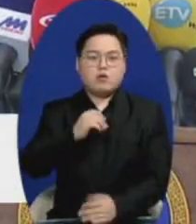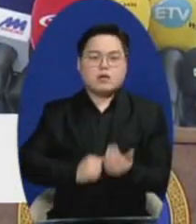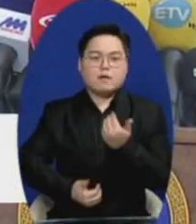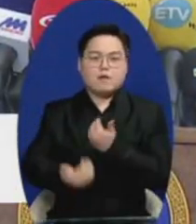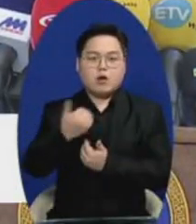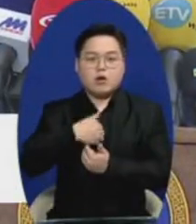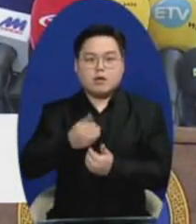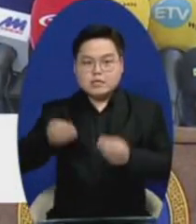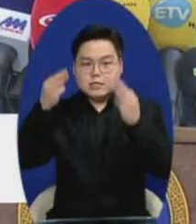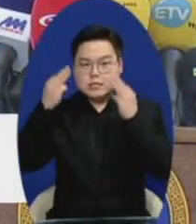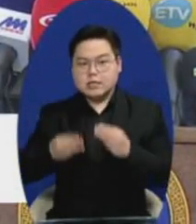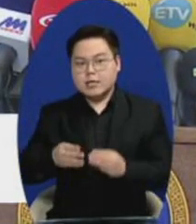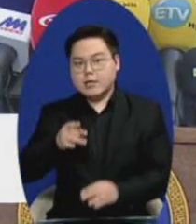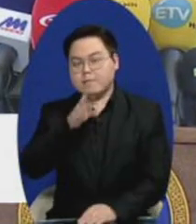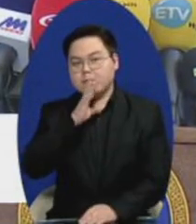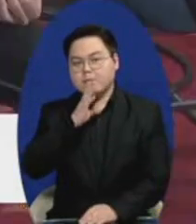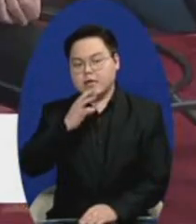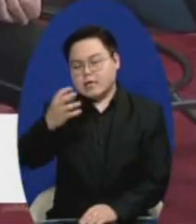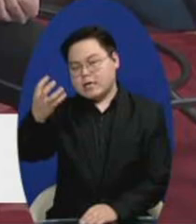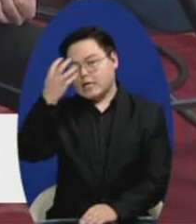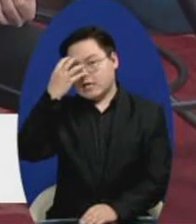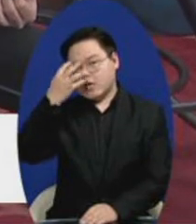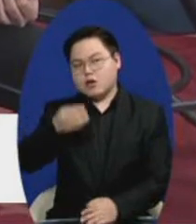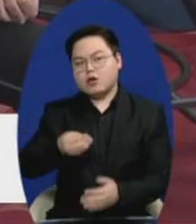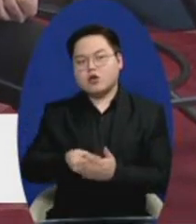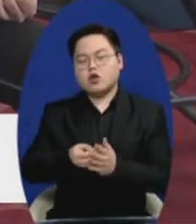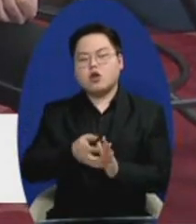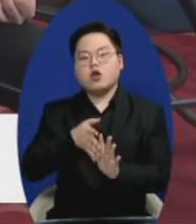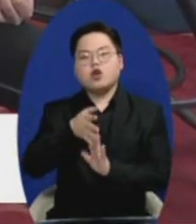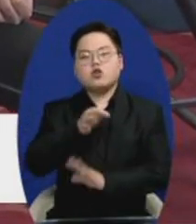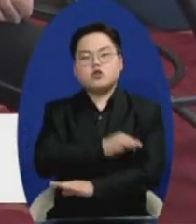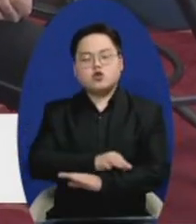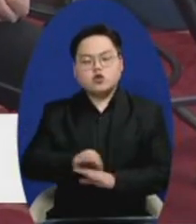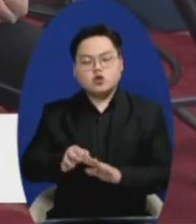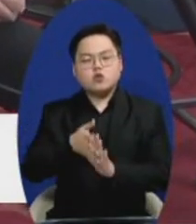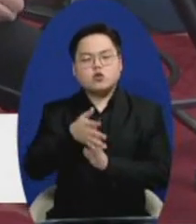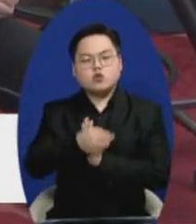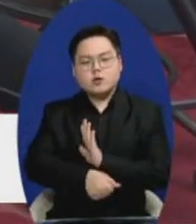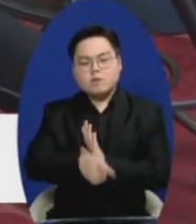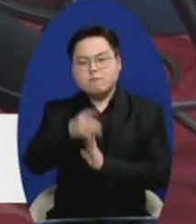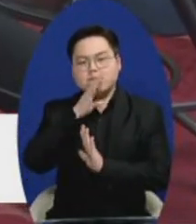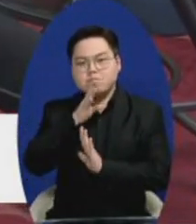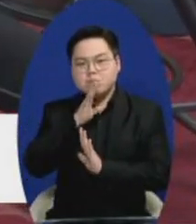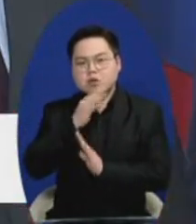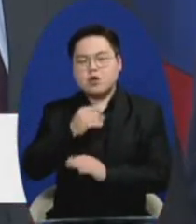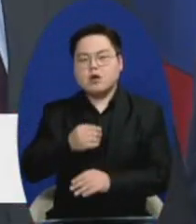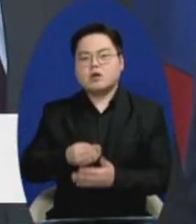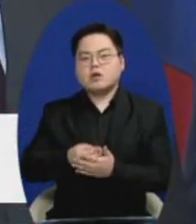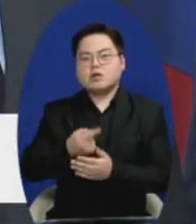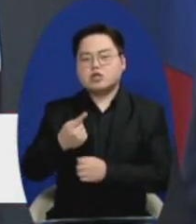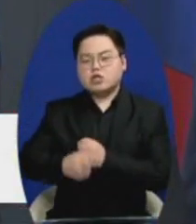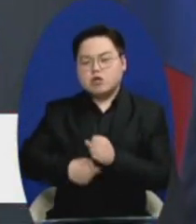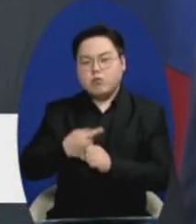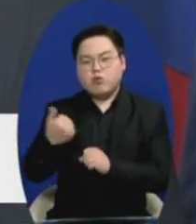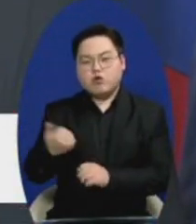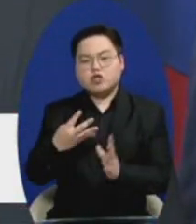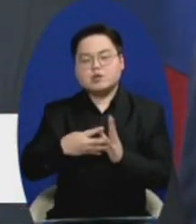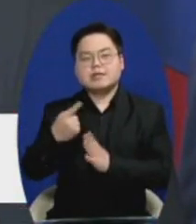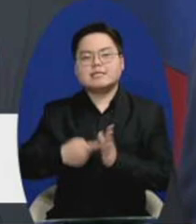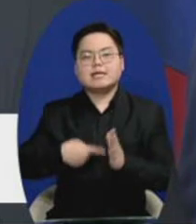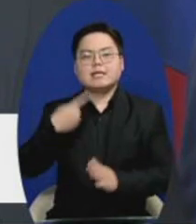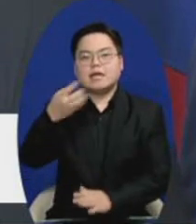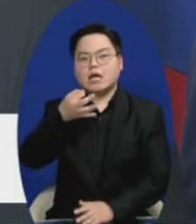шийддэг болох юм. За мөн засгийн газар төсвийн төслийг улсын хурлд өргөн мэдүүлдэг хугацааг жил бүрийн 9-р сарын 1